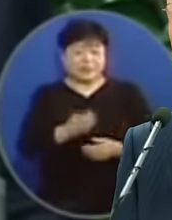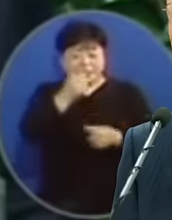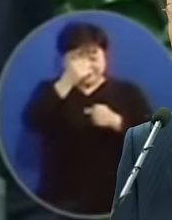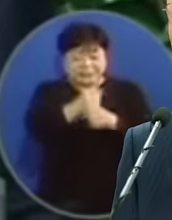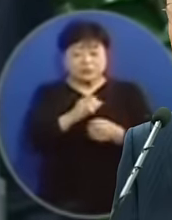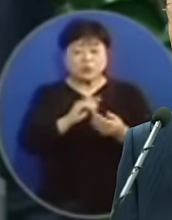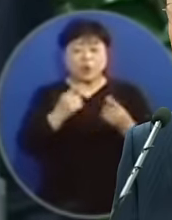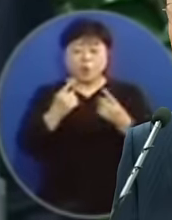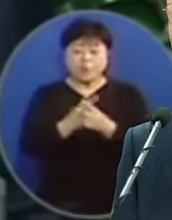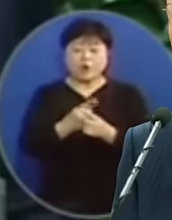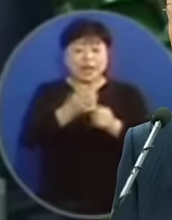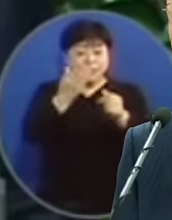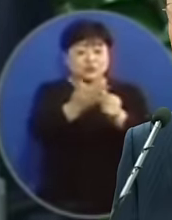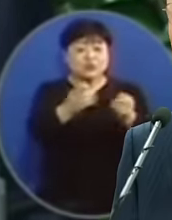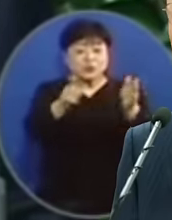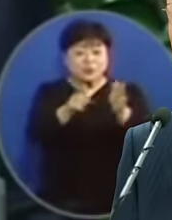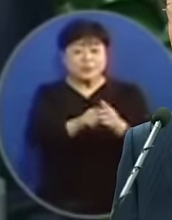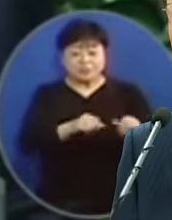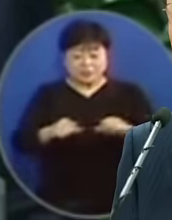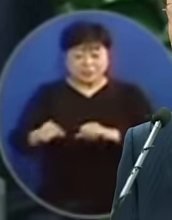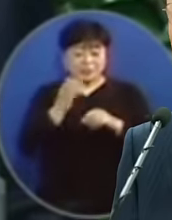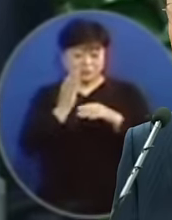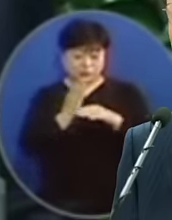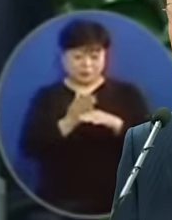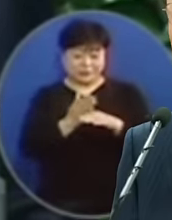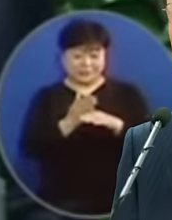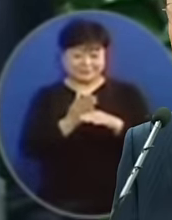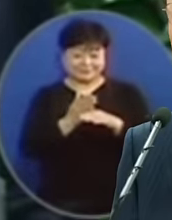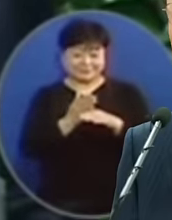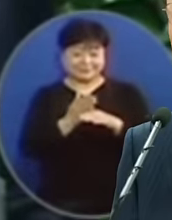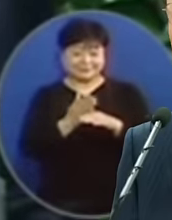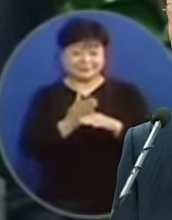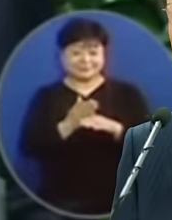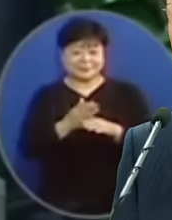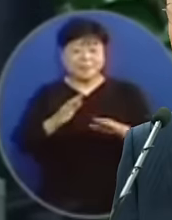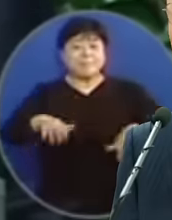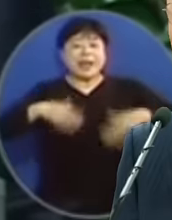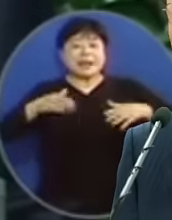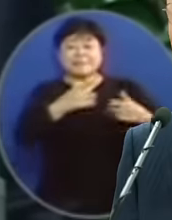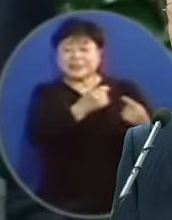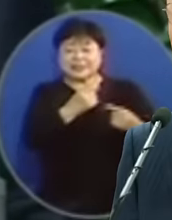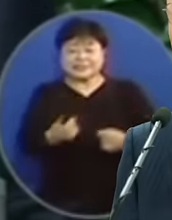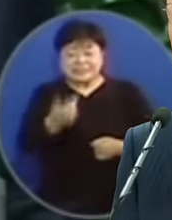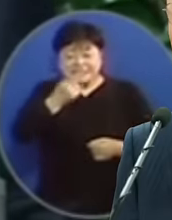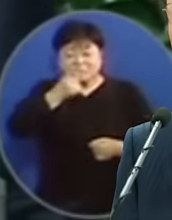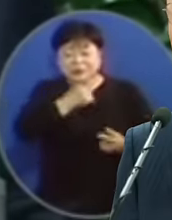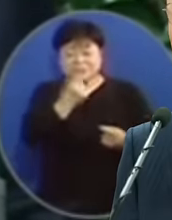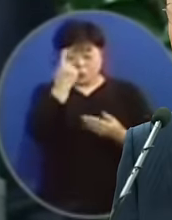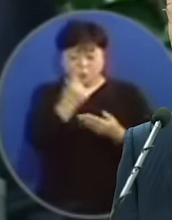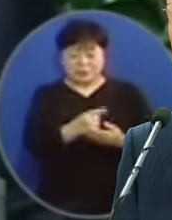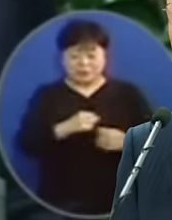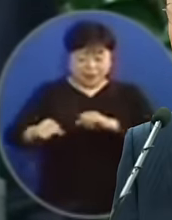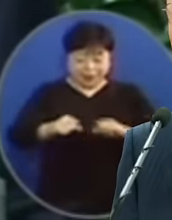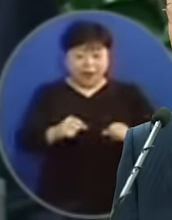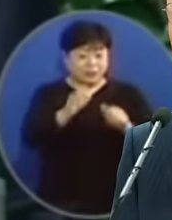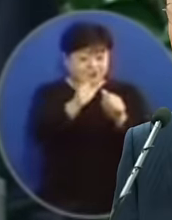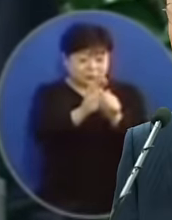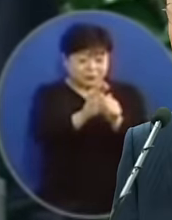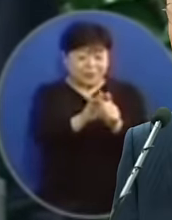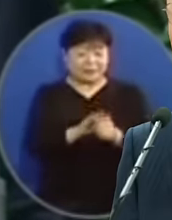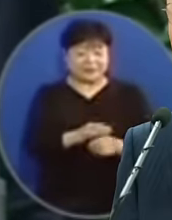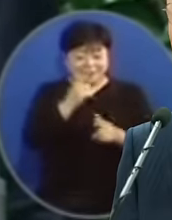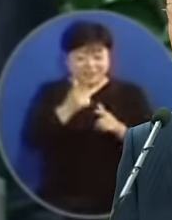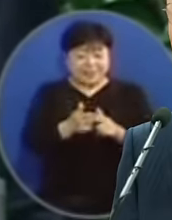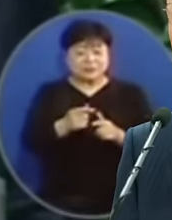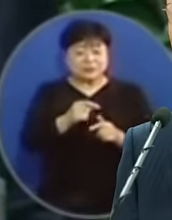창조와 변화를 가져오기 위해서 역사하고 계신 것입니다. 바람같이 생수같이 와서 역사하고 계시는데 우리가